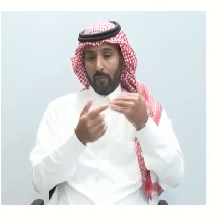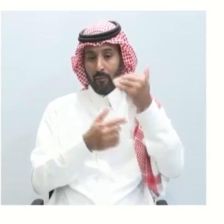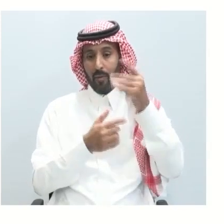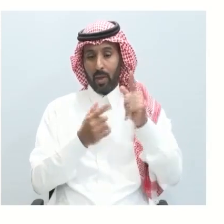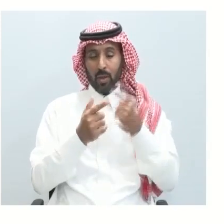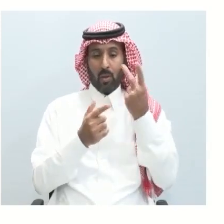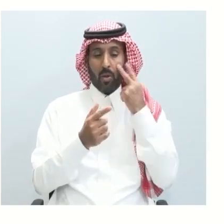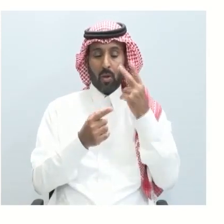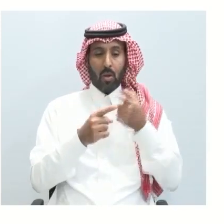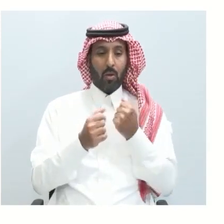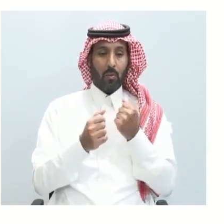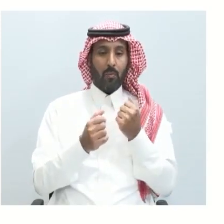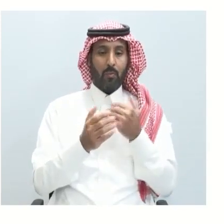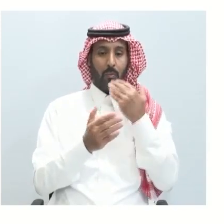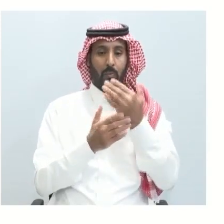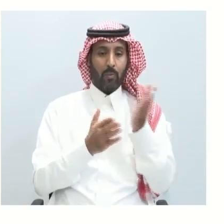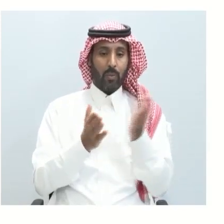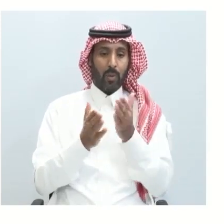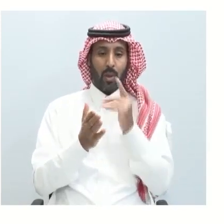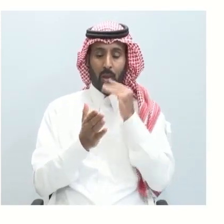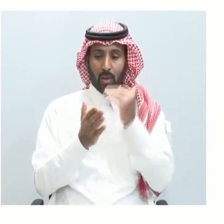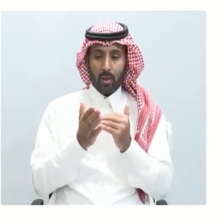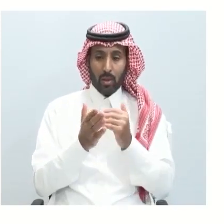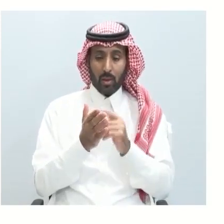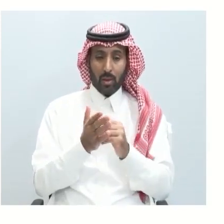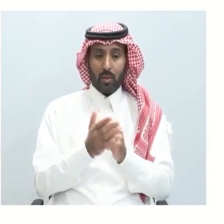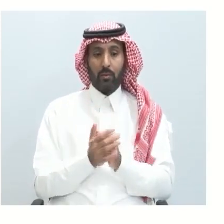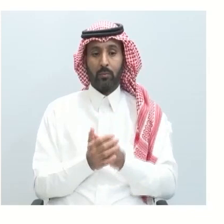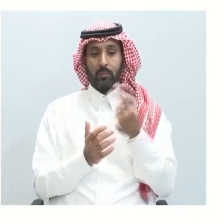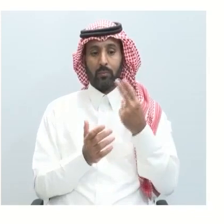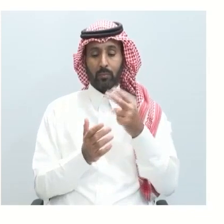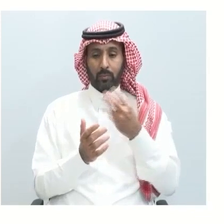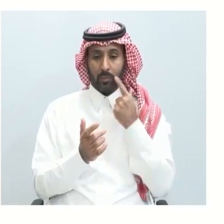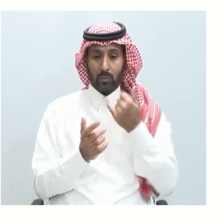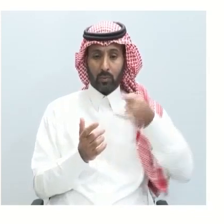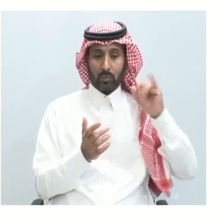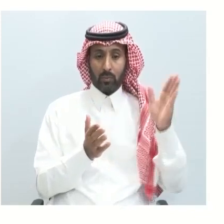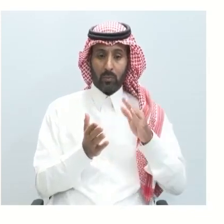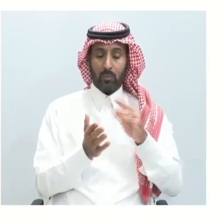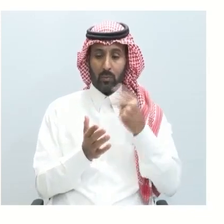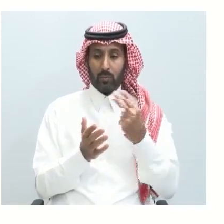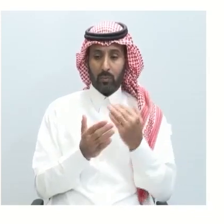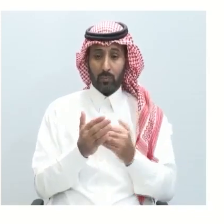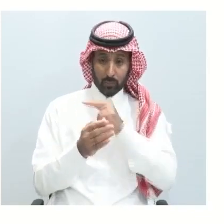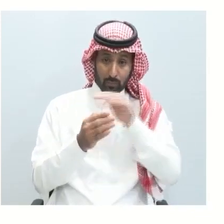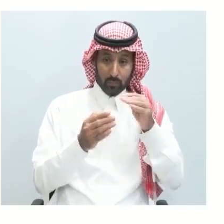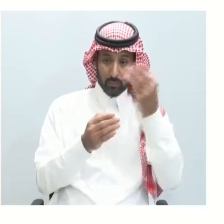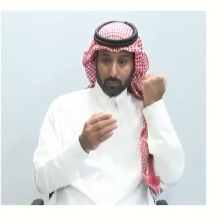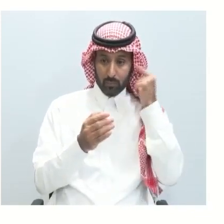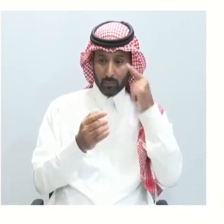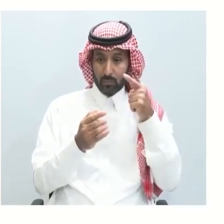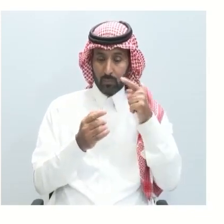الا ماده واحده في حاصل ضرب تركيز المتفاعلات لدي الهيدروجين واليود لنتذكر